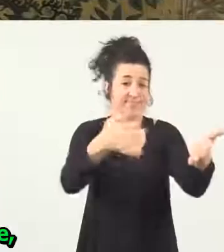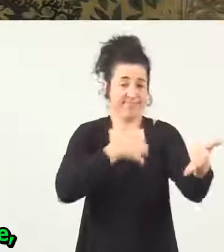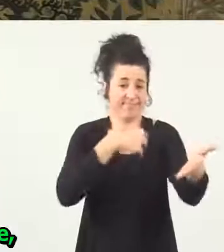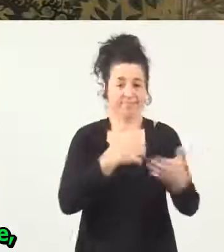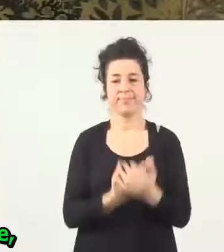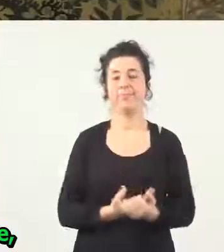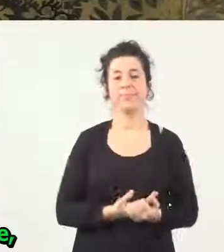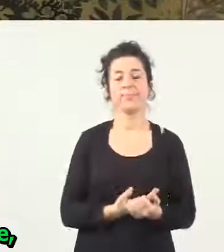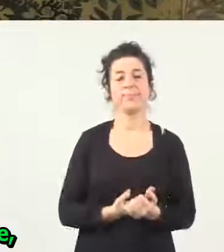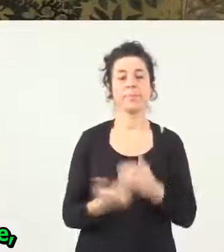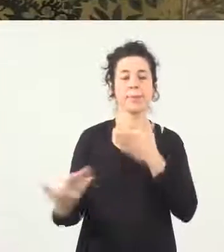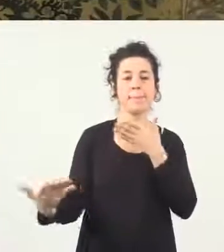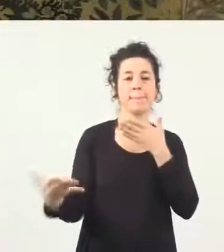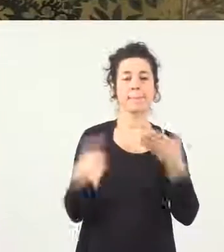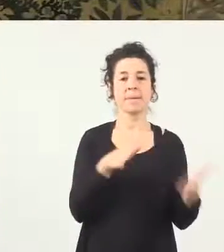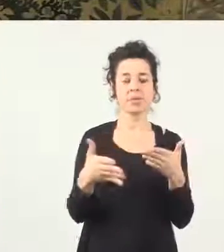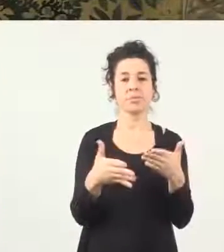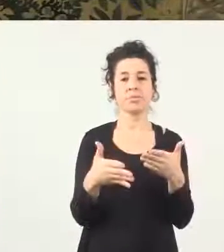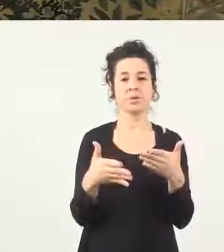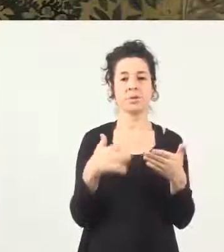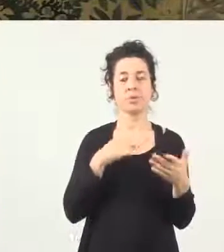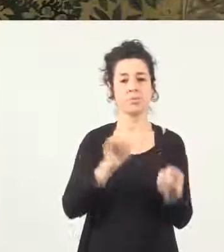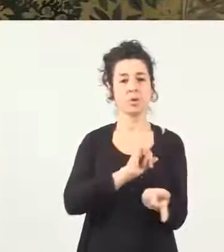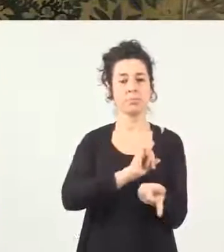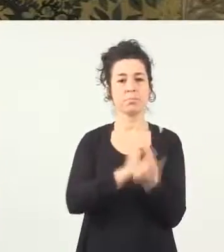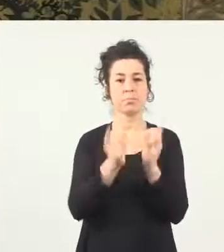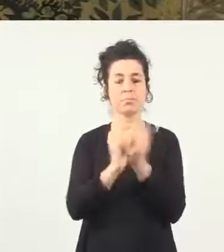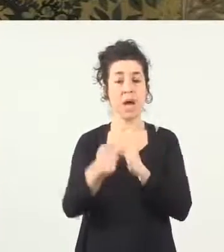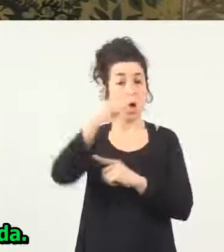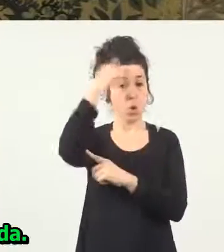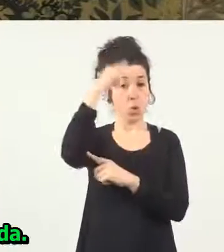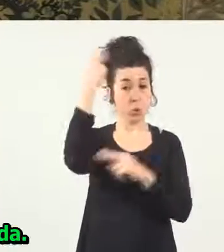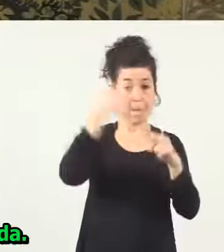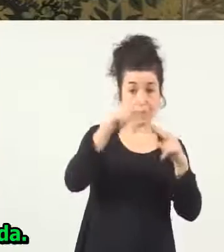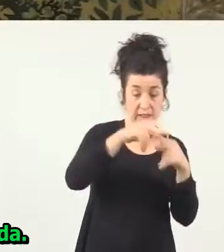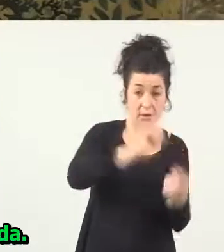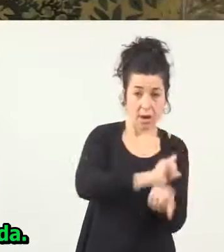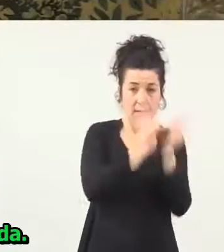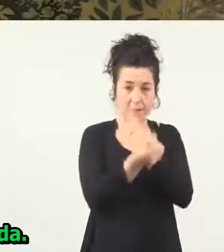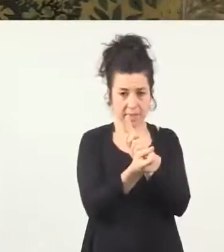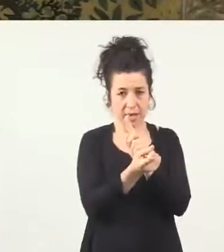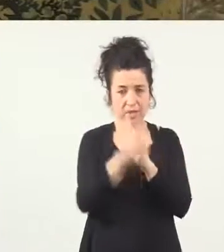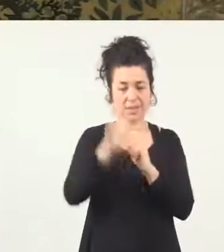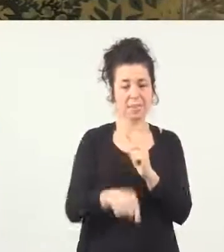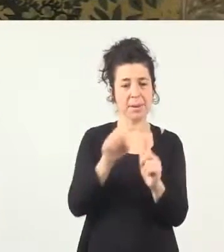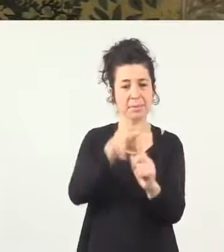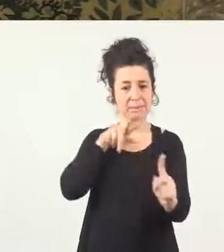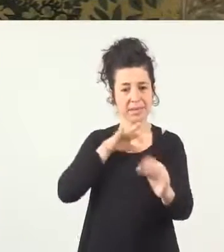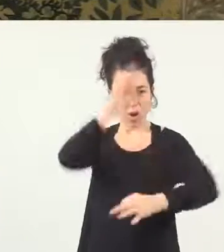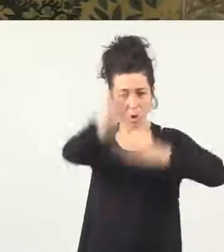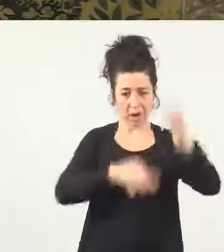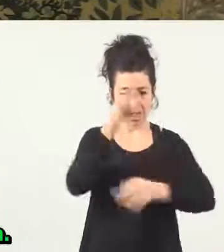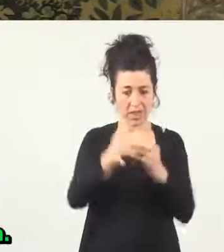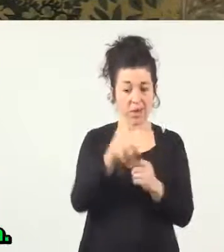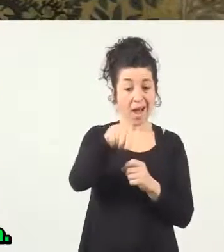bera, hor aldaketa gehiago egon daitezke, baina nire ustez, bai, kultura politiko aldatu da, antolak eta ulertzeko modu aldatu da, hor daude galdera